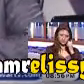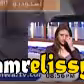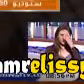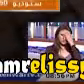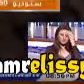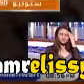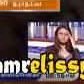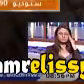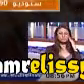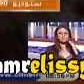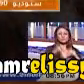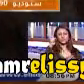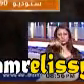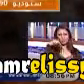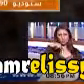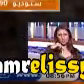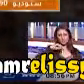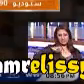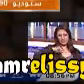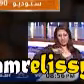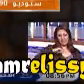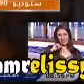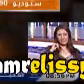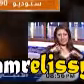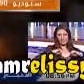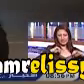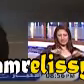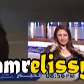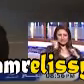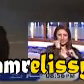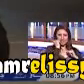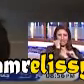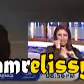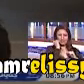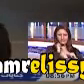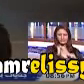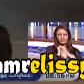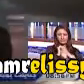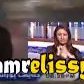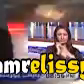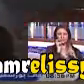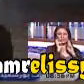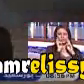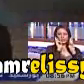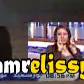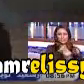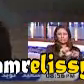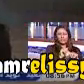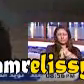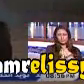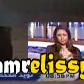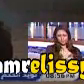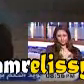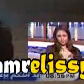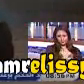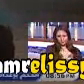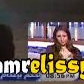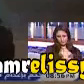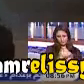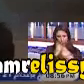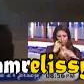دكتور عمر انا الان امام النادي الاهلي بالجزيره يمكن المشهد خالي ا